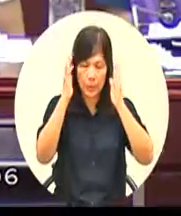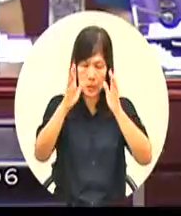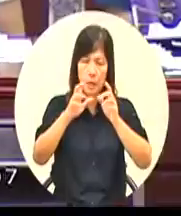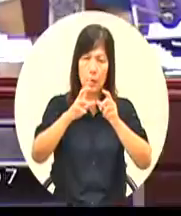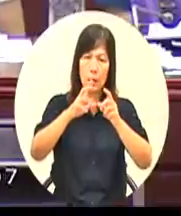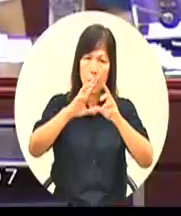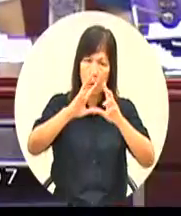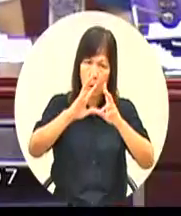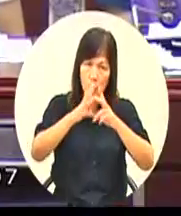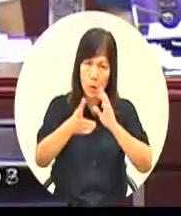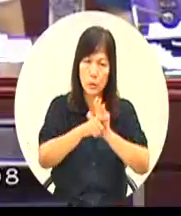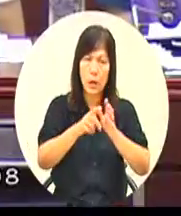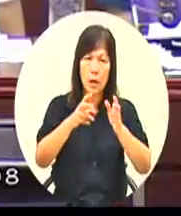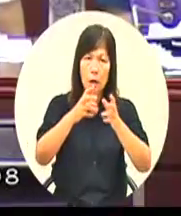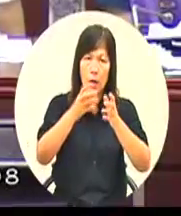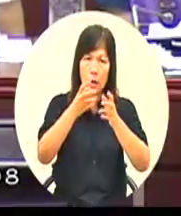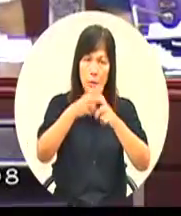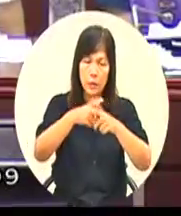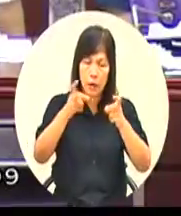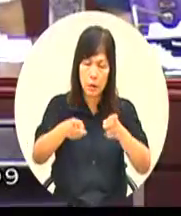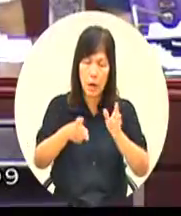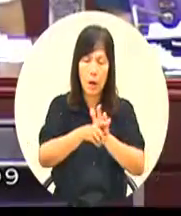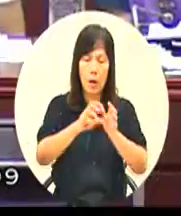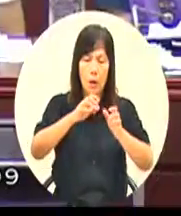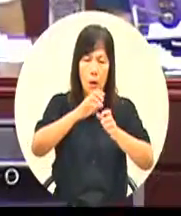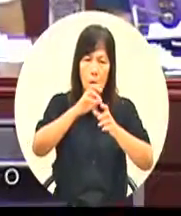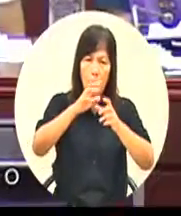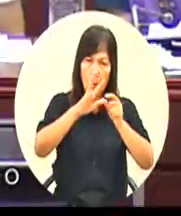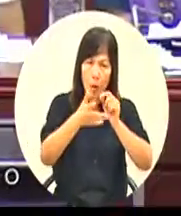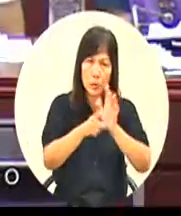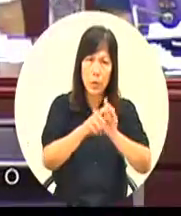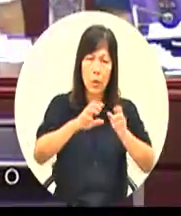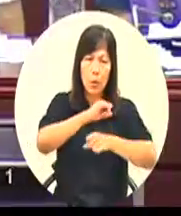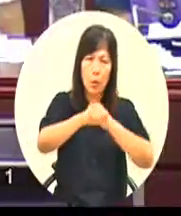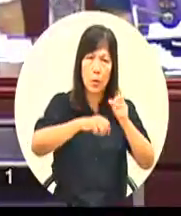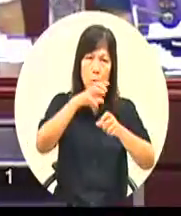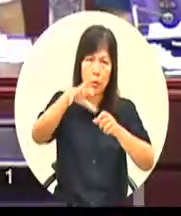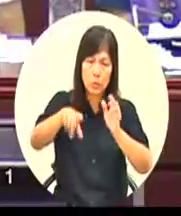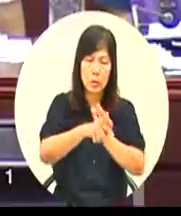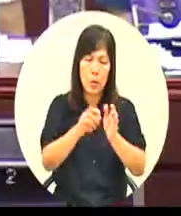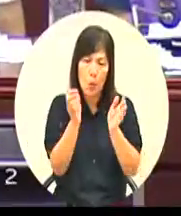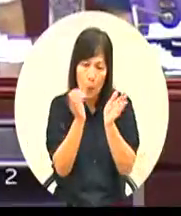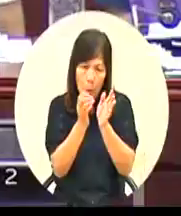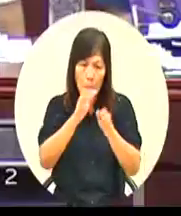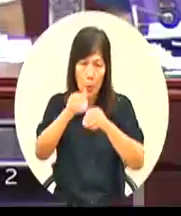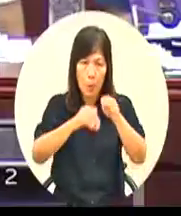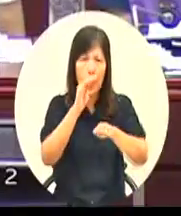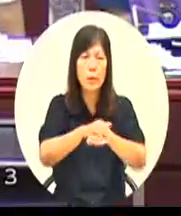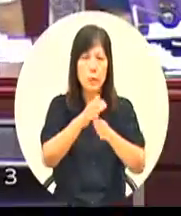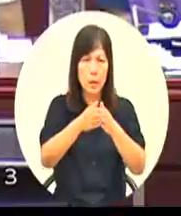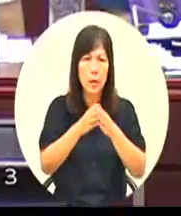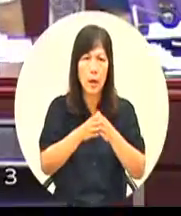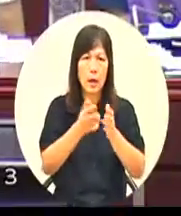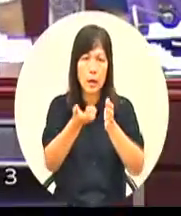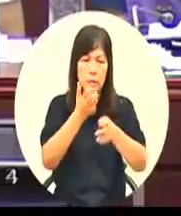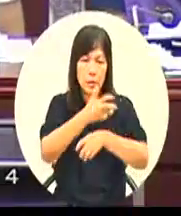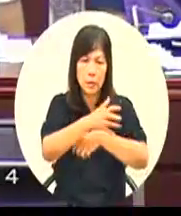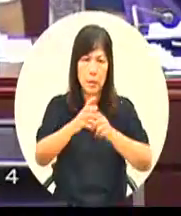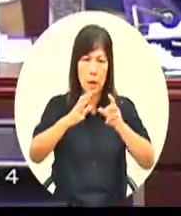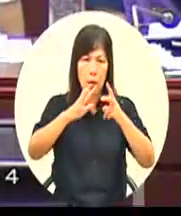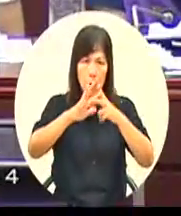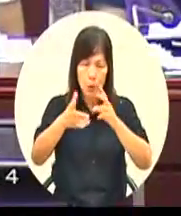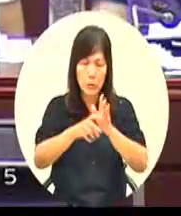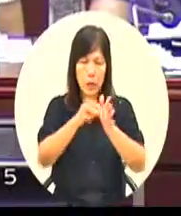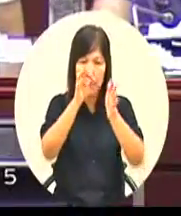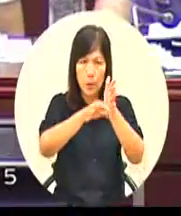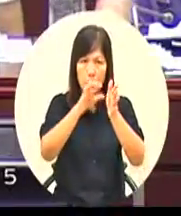国中，那小港高中活动中心事实上已经快完成了，还有我们的前镇国小的篮球